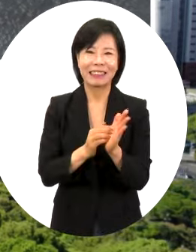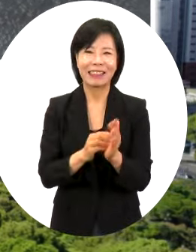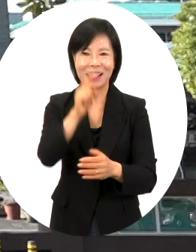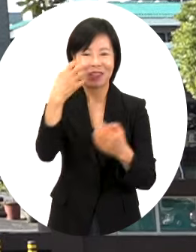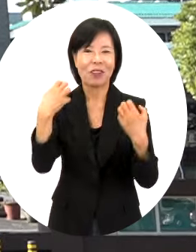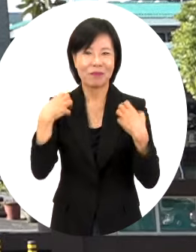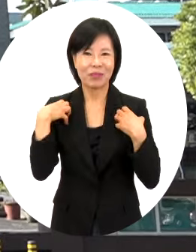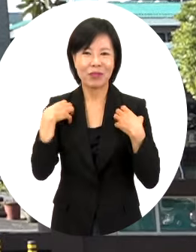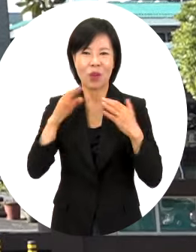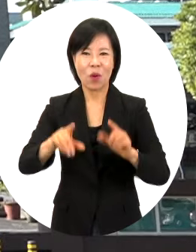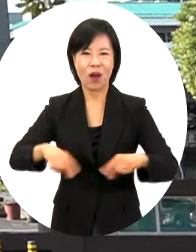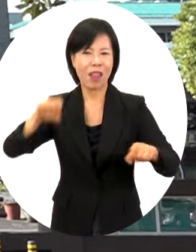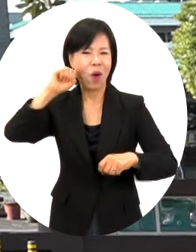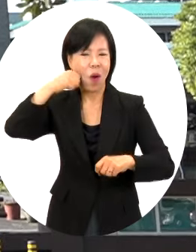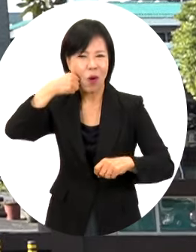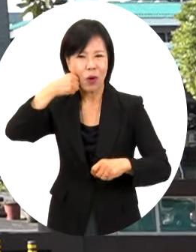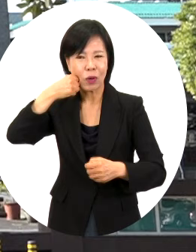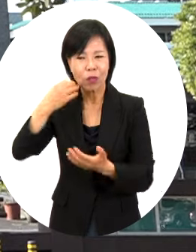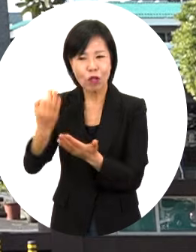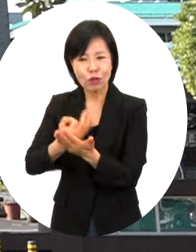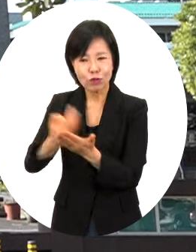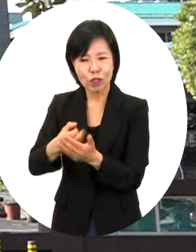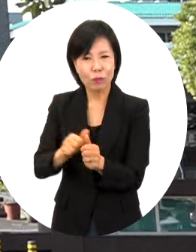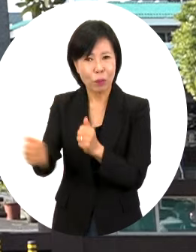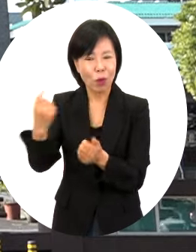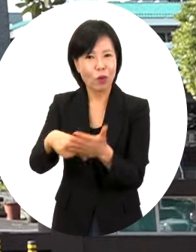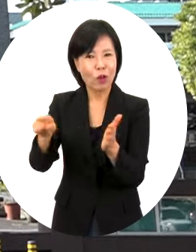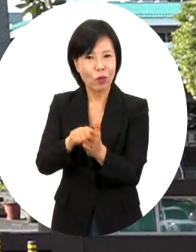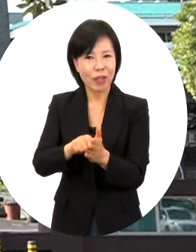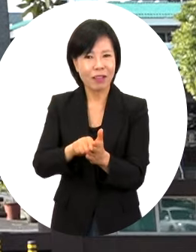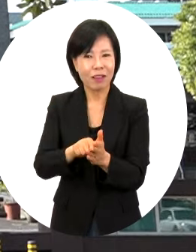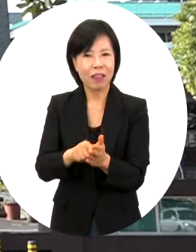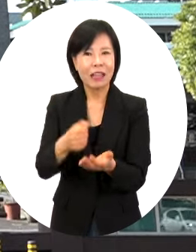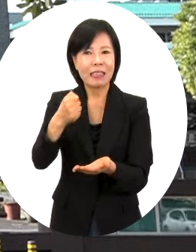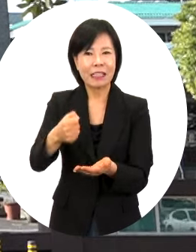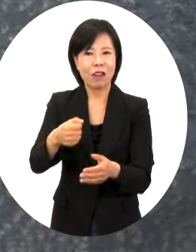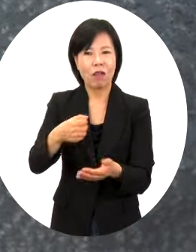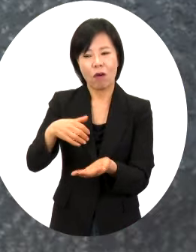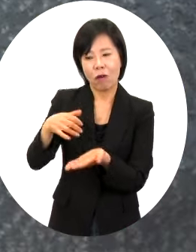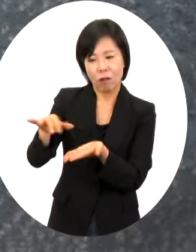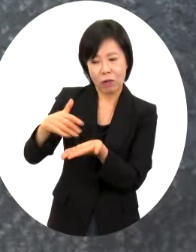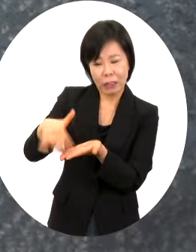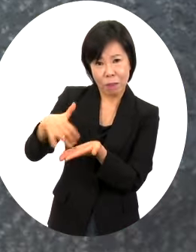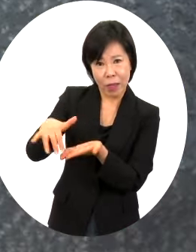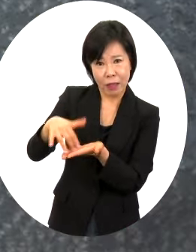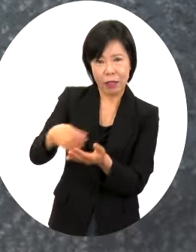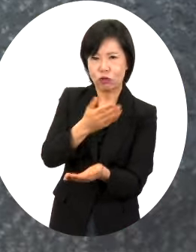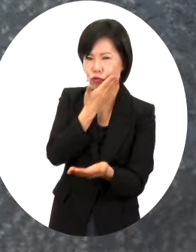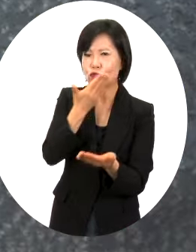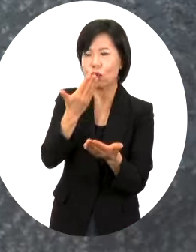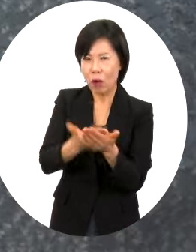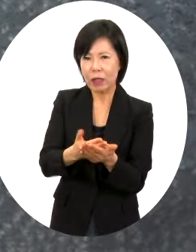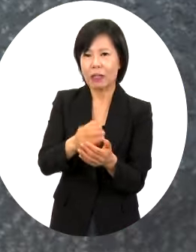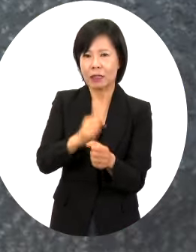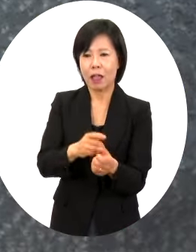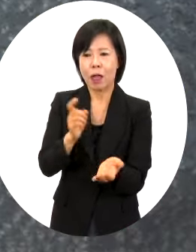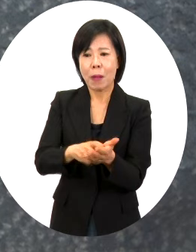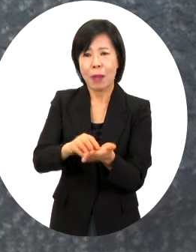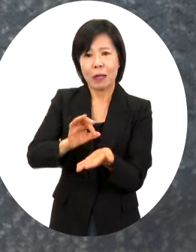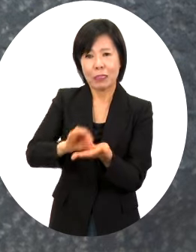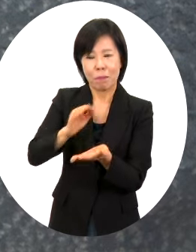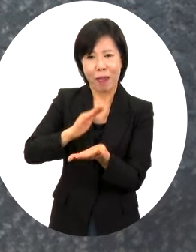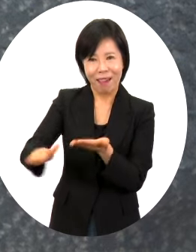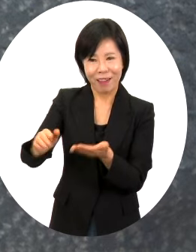거뒀는데요. 정부는 올해 어려운 내수 경제 극복을 위해 지자체 재정 집행에 중점을 뒀습니다.